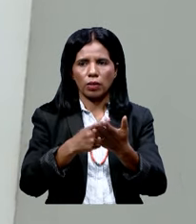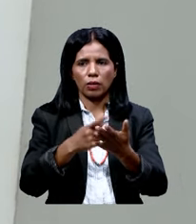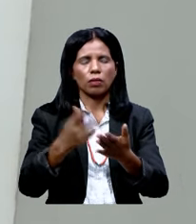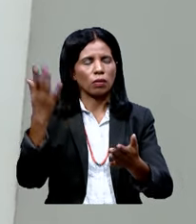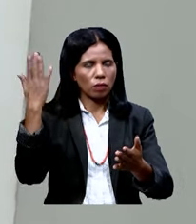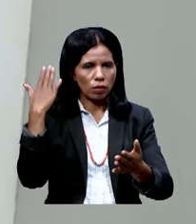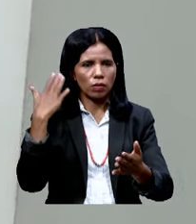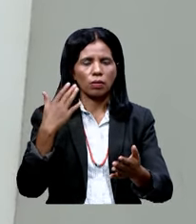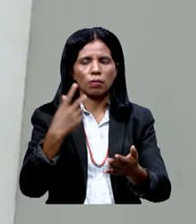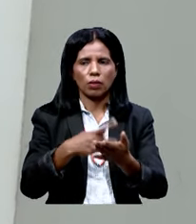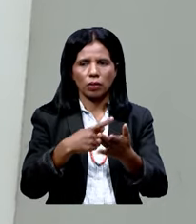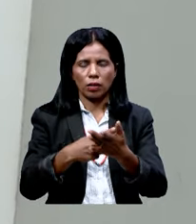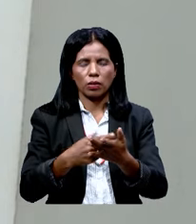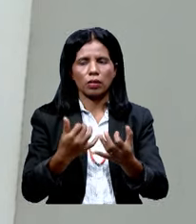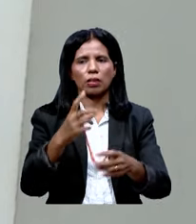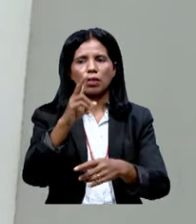projetu sire iha